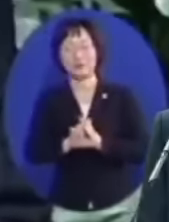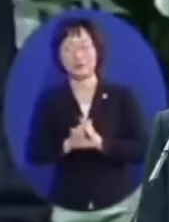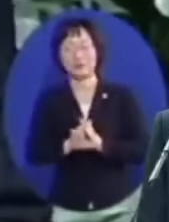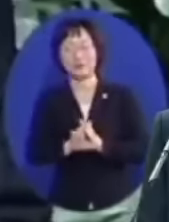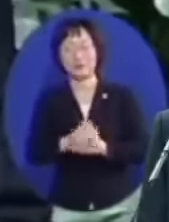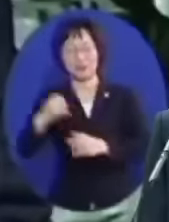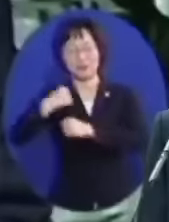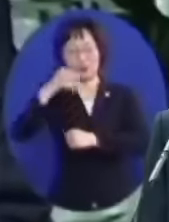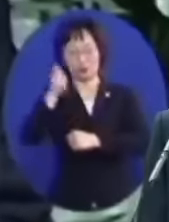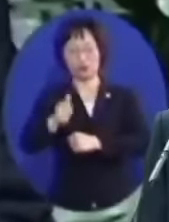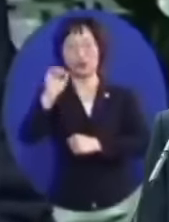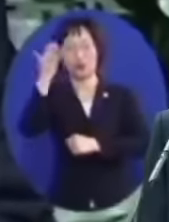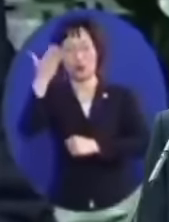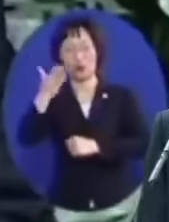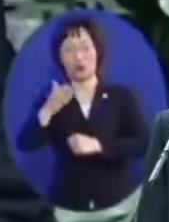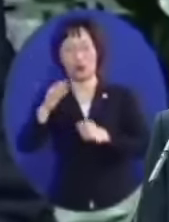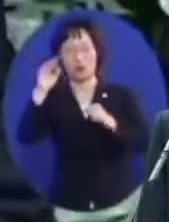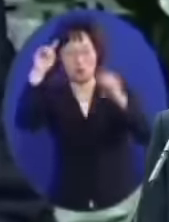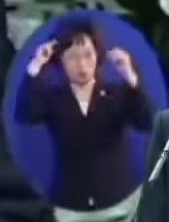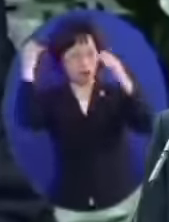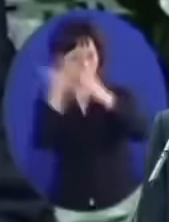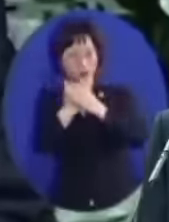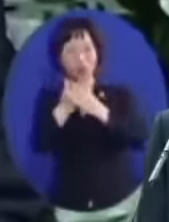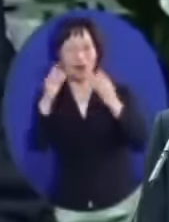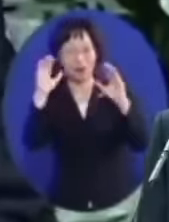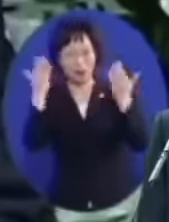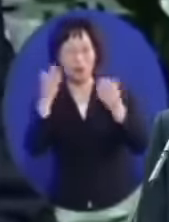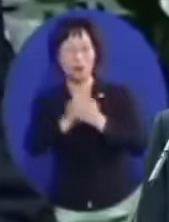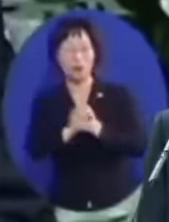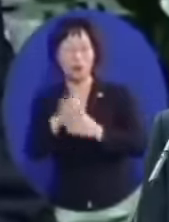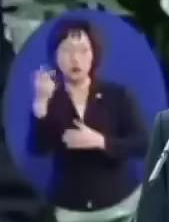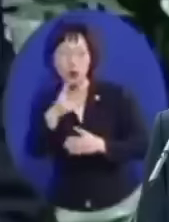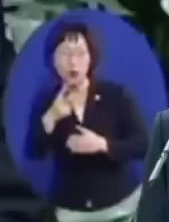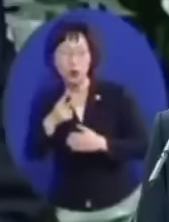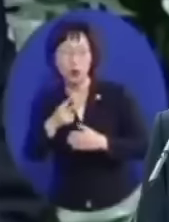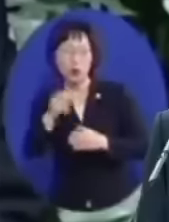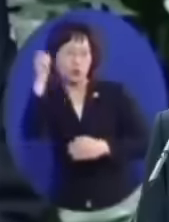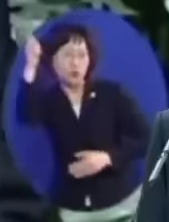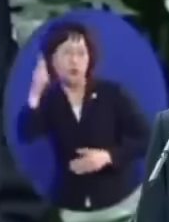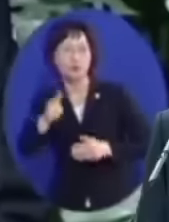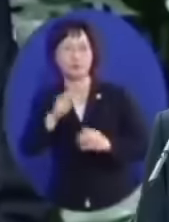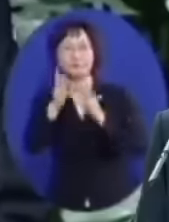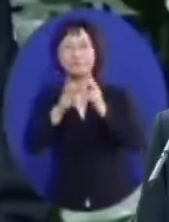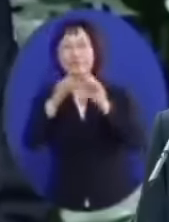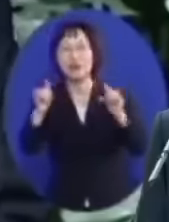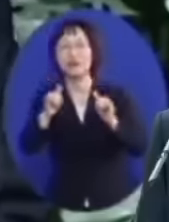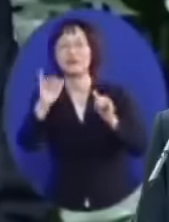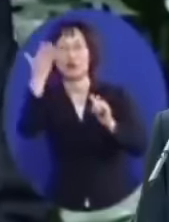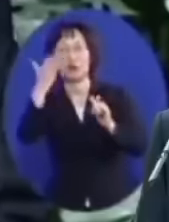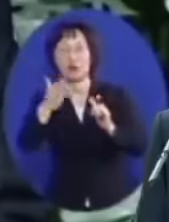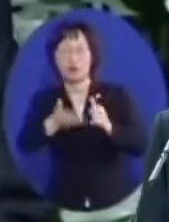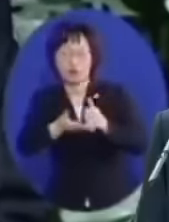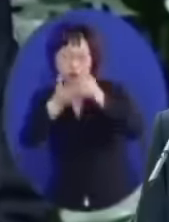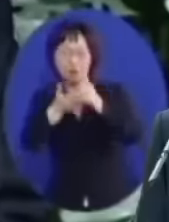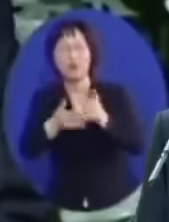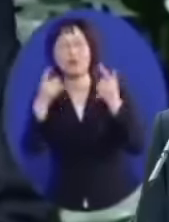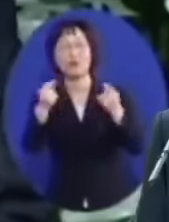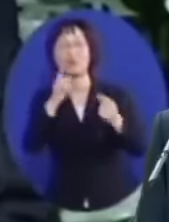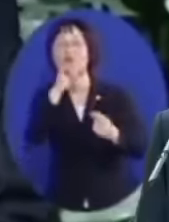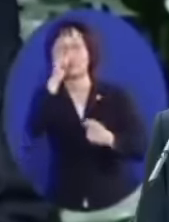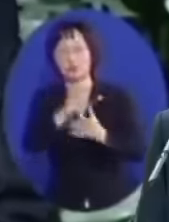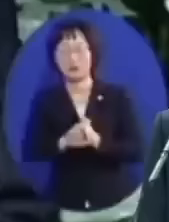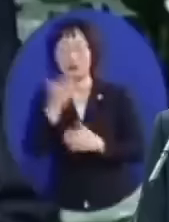장군도 생기고 학자도 생겨나고 위대한 실업가도 생겨날 것이니 존경해 마지 않는다고